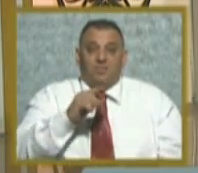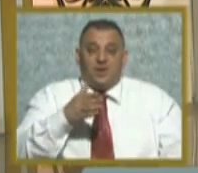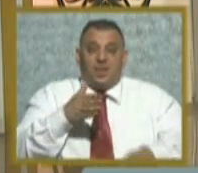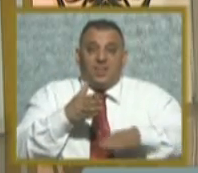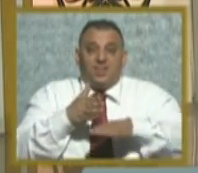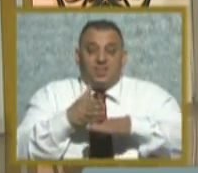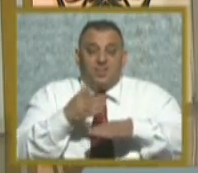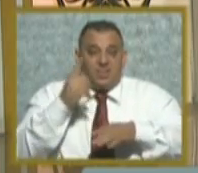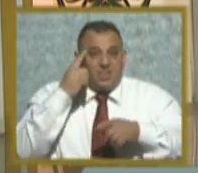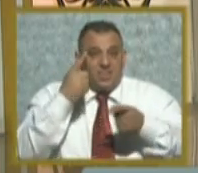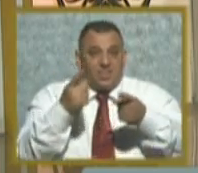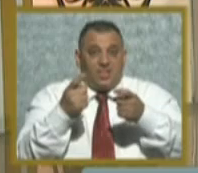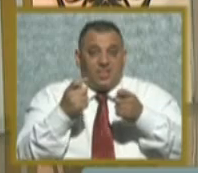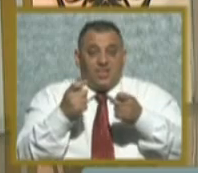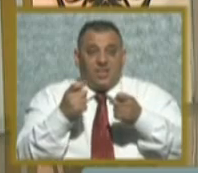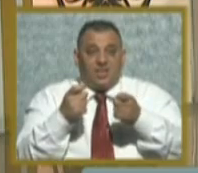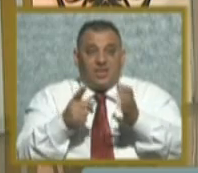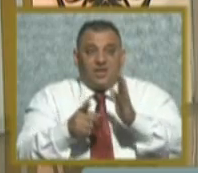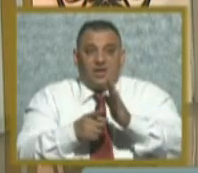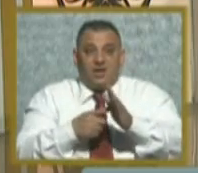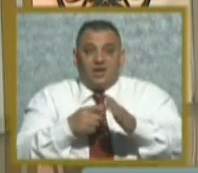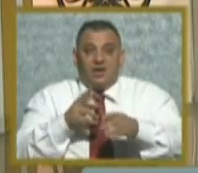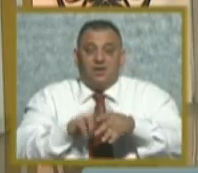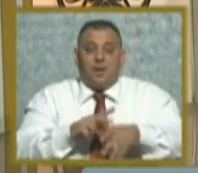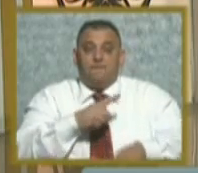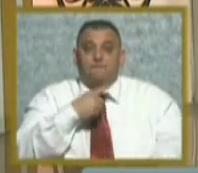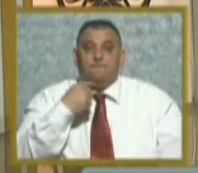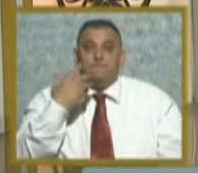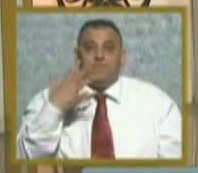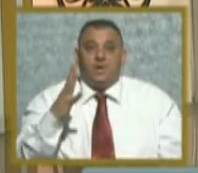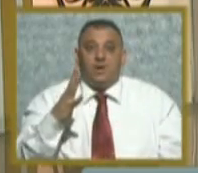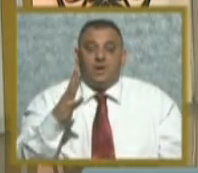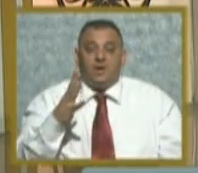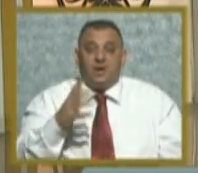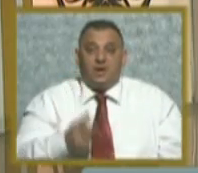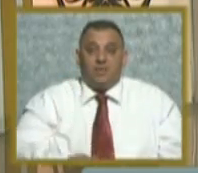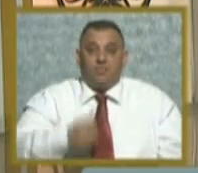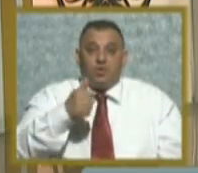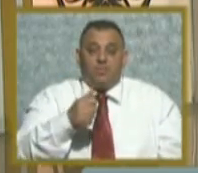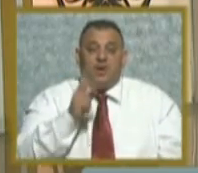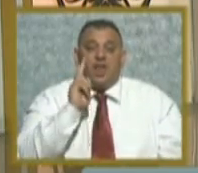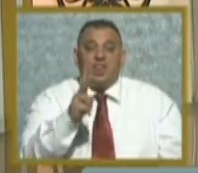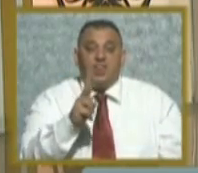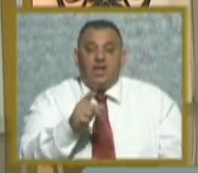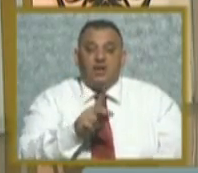له، كانوا قد يعطيها له ويربح فيه 150، كان الفوض بالفوض جوز دينها